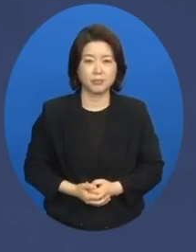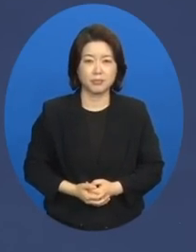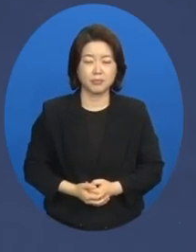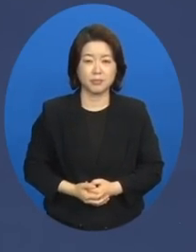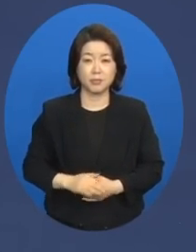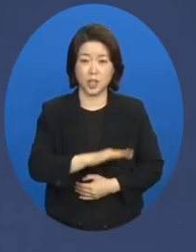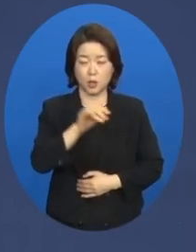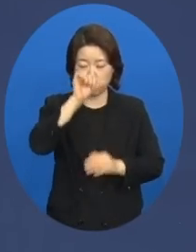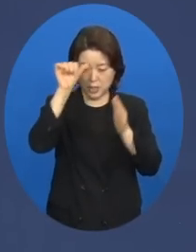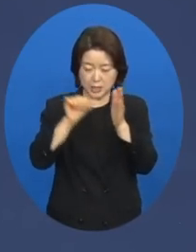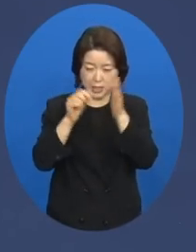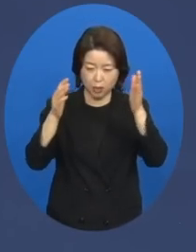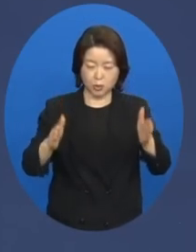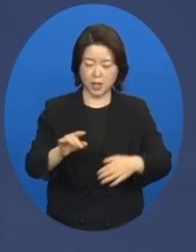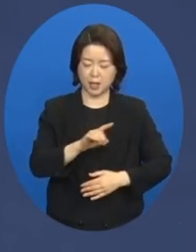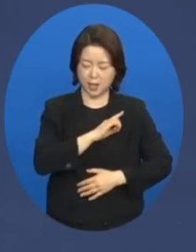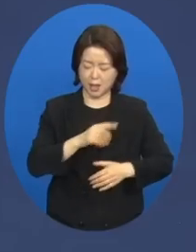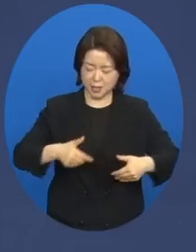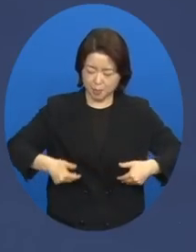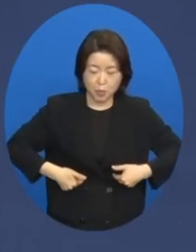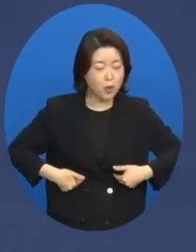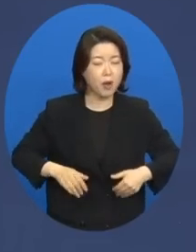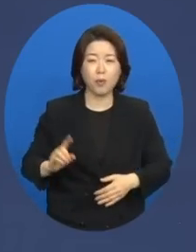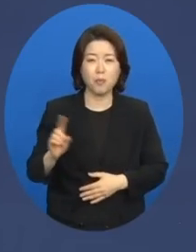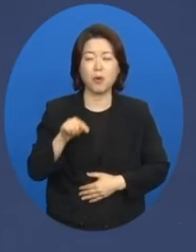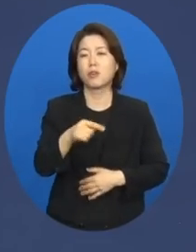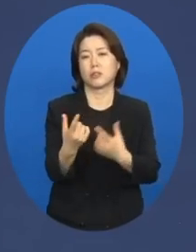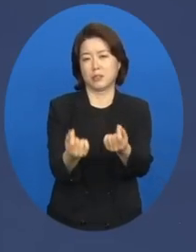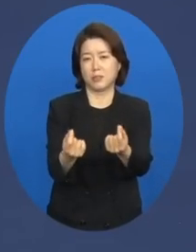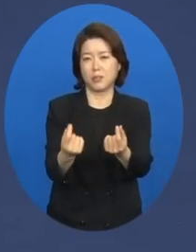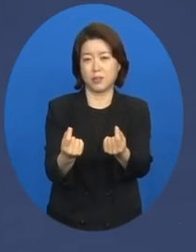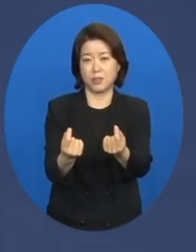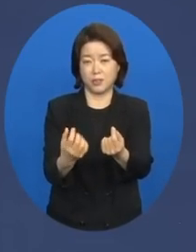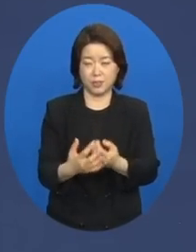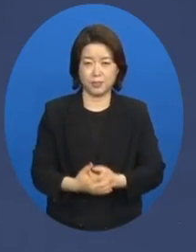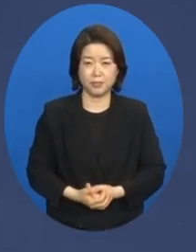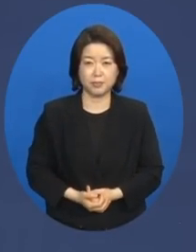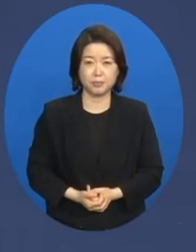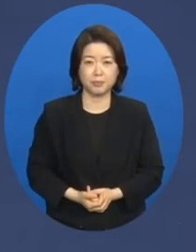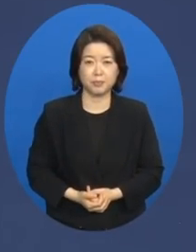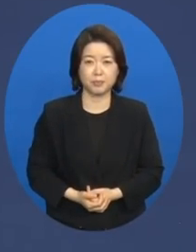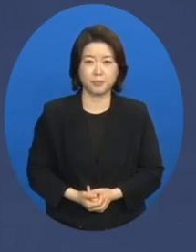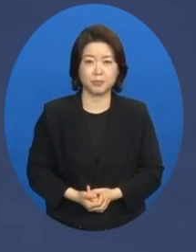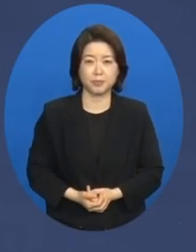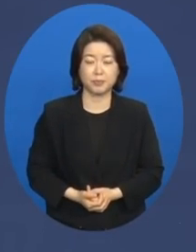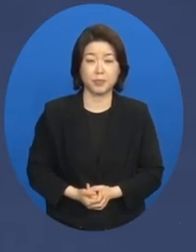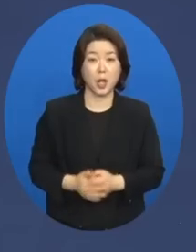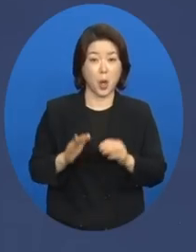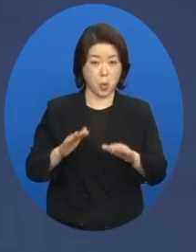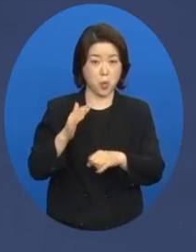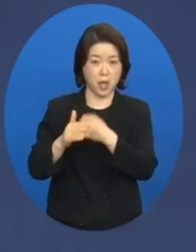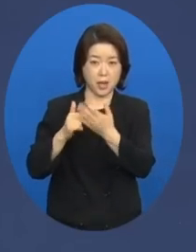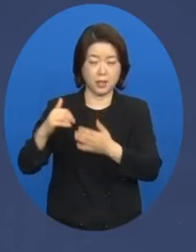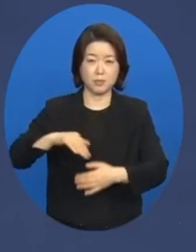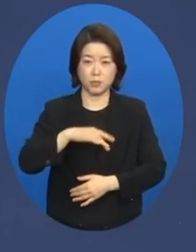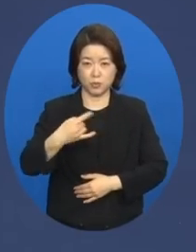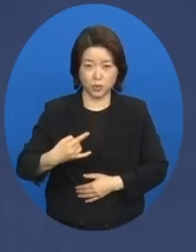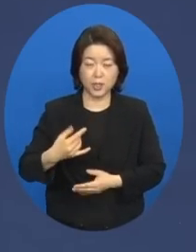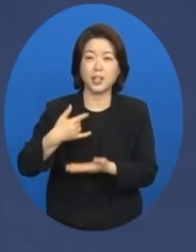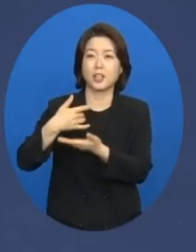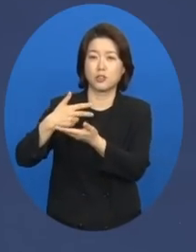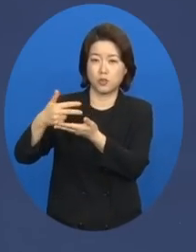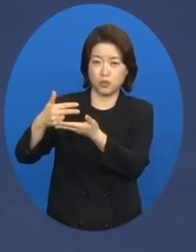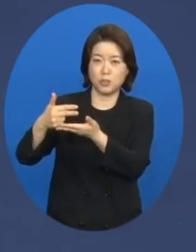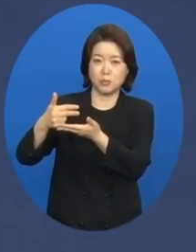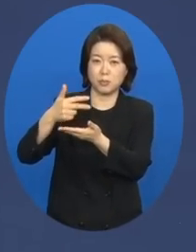우리 생에 가장 필요한 게 있다면 바로 그런 겁니다. 자, 오늘 하나님께서 우리에게 주님의 그